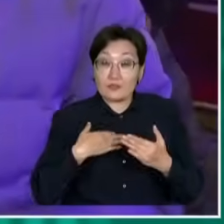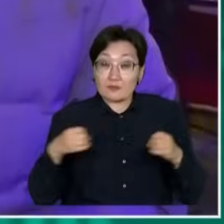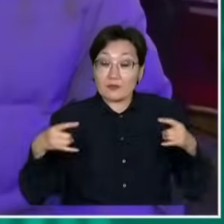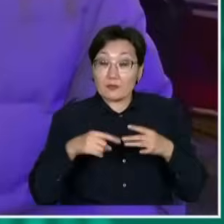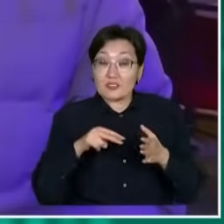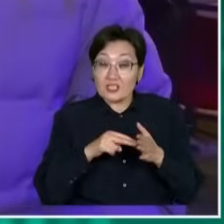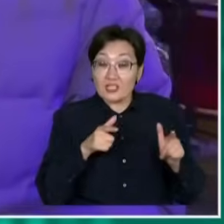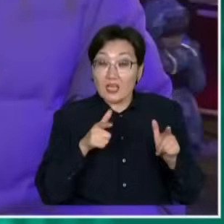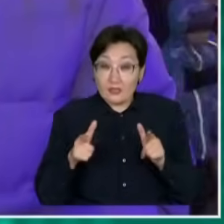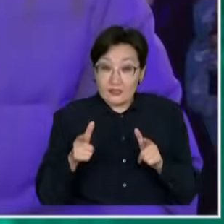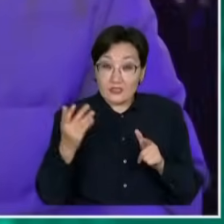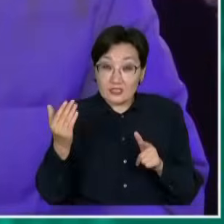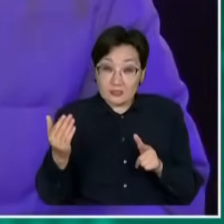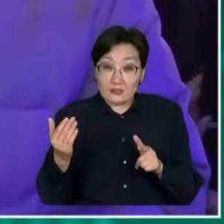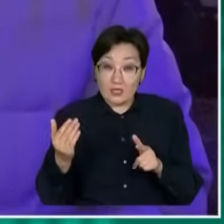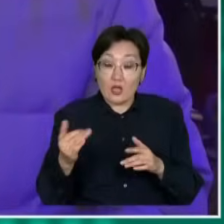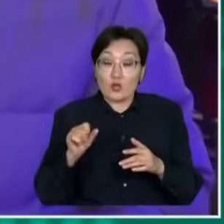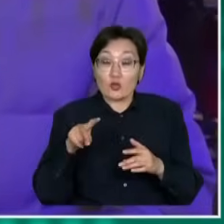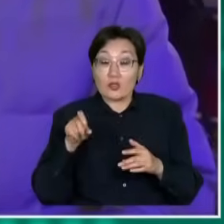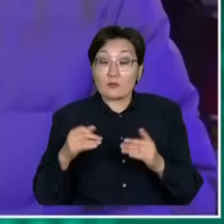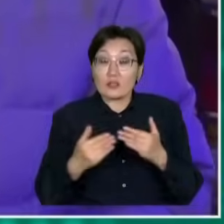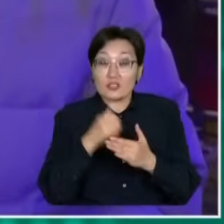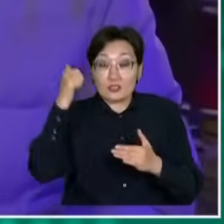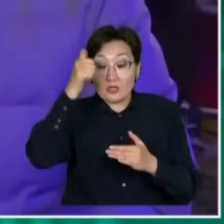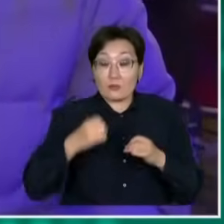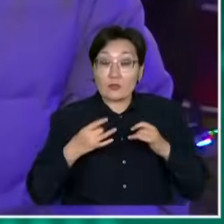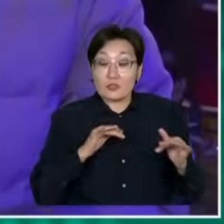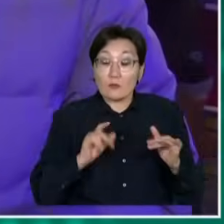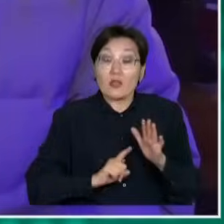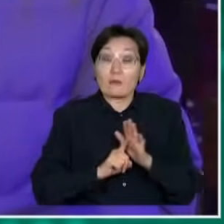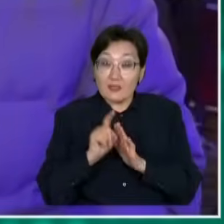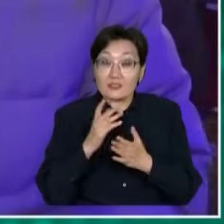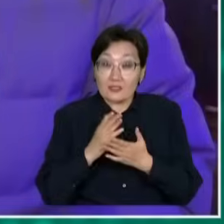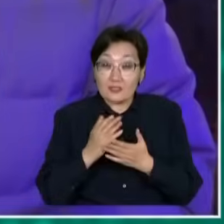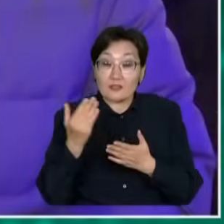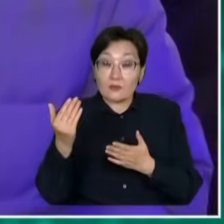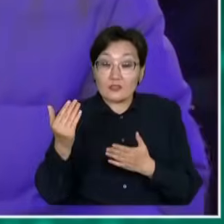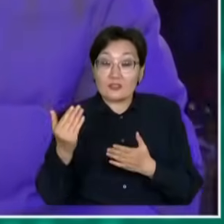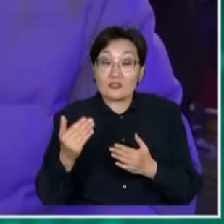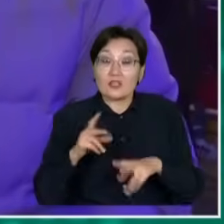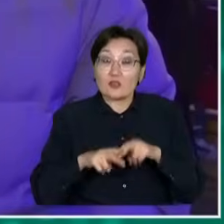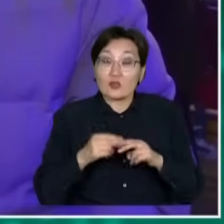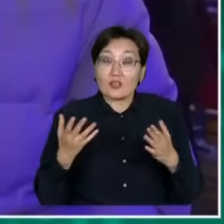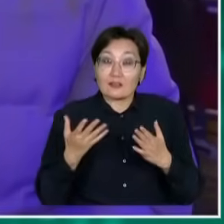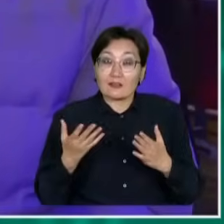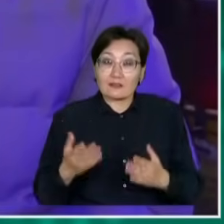тікелей байланысқа шығуға дайын тұр. Ұлағат, жаңа жылды мерекелеуді бастап жібергенге ұқсайсыздар, көңіл күй